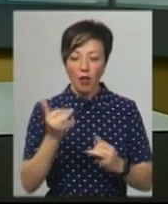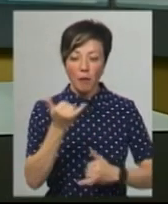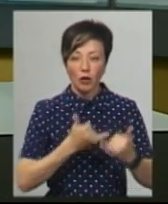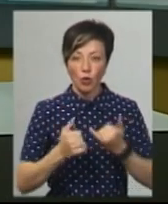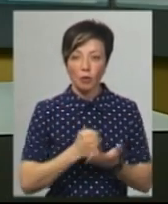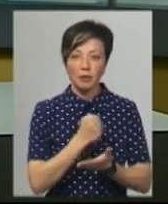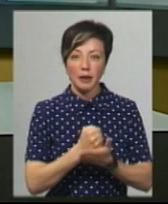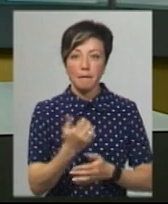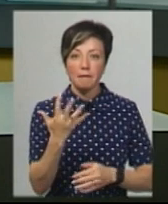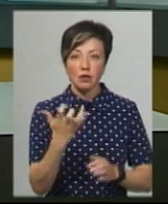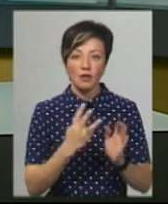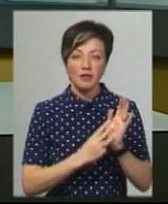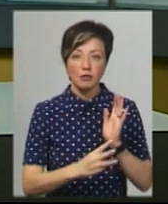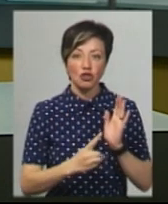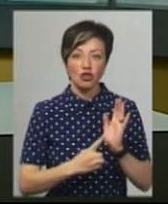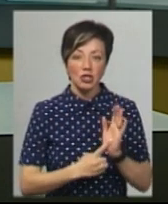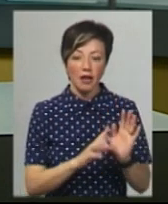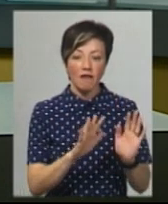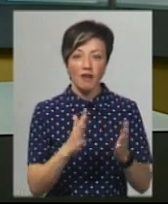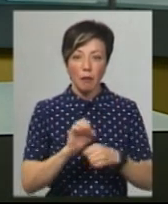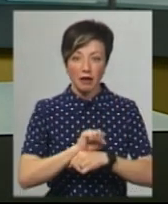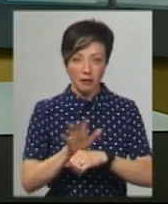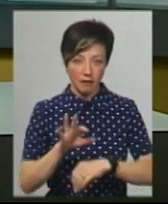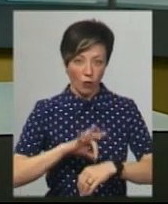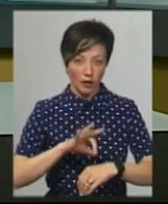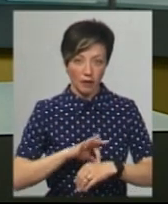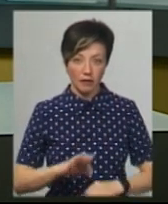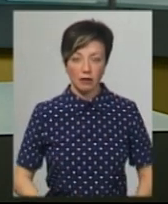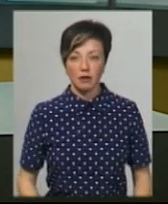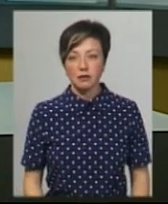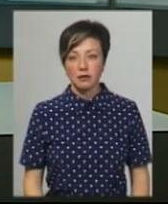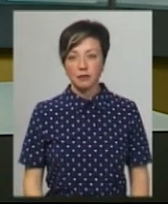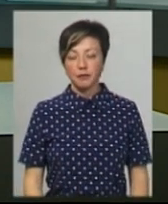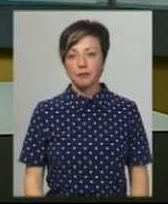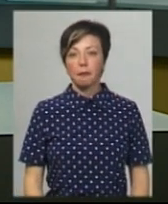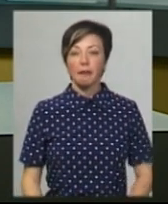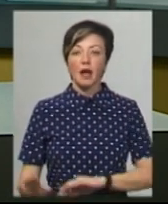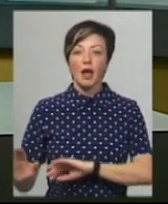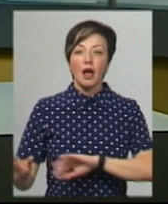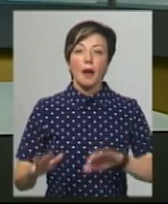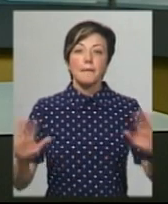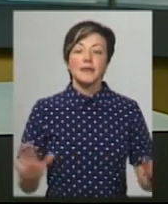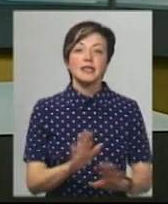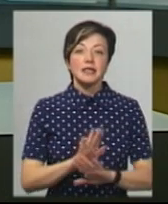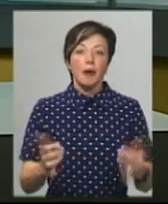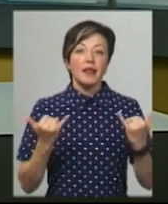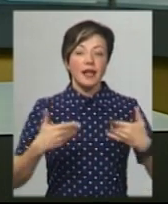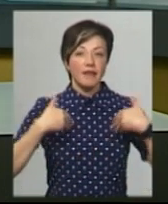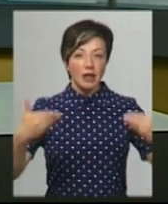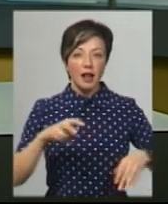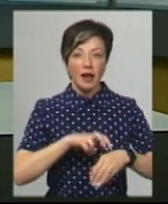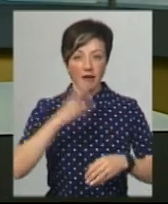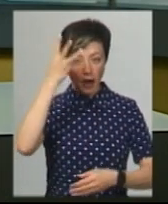лабораторно підтверджено 586 випадків COVID-19. Піснями вітали нині лікарів Хмельницького. Про